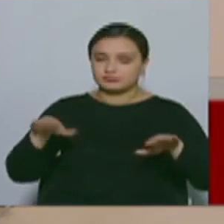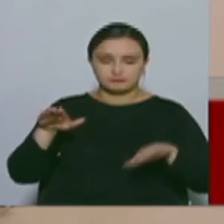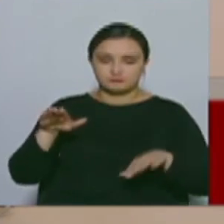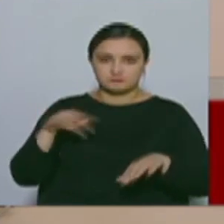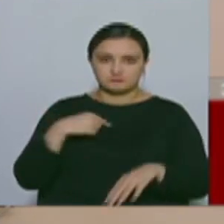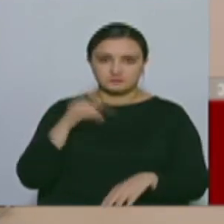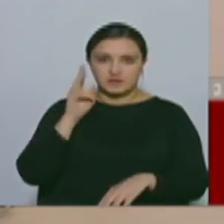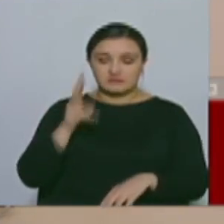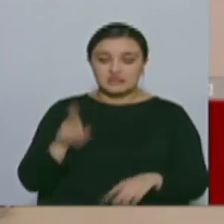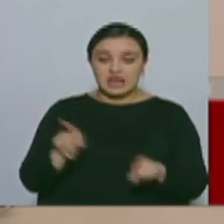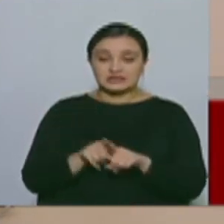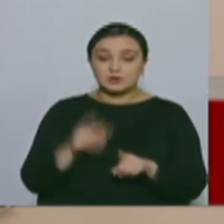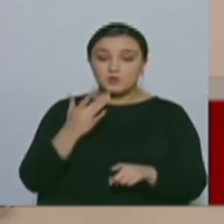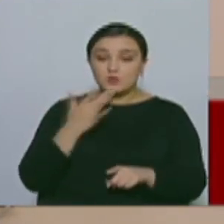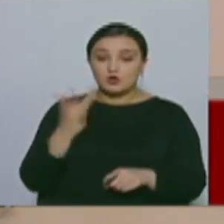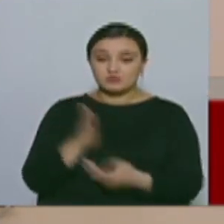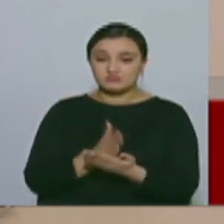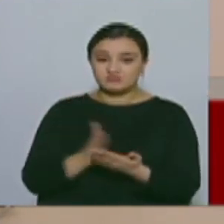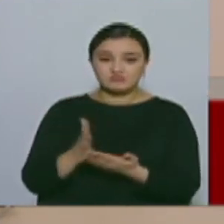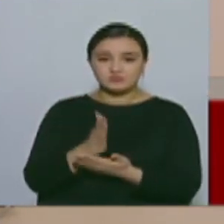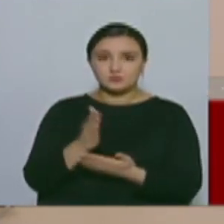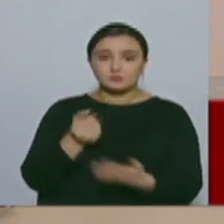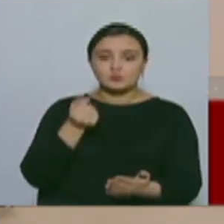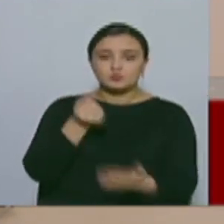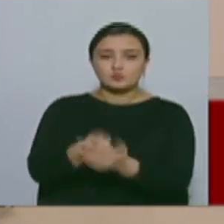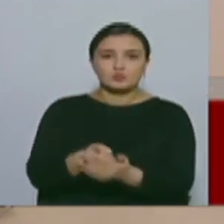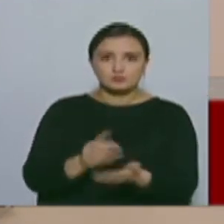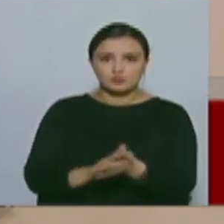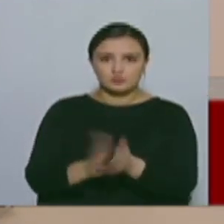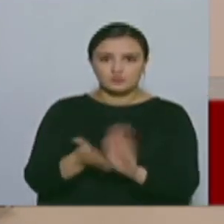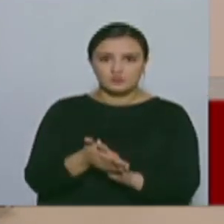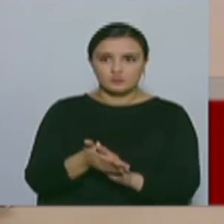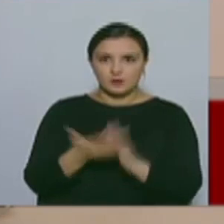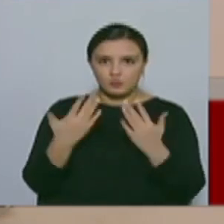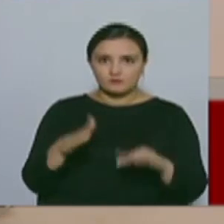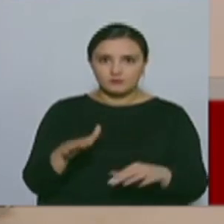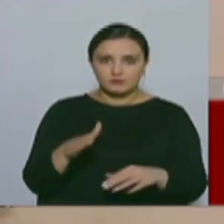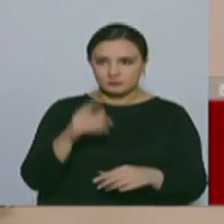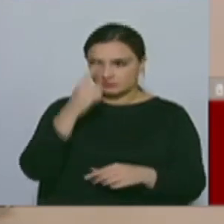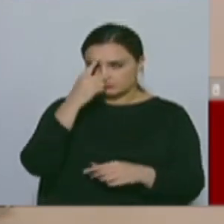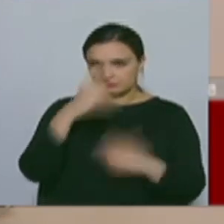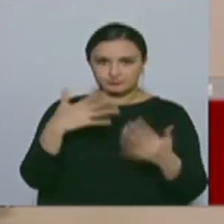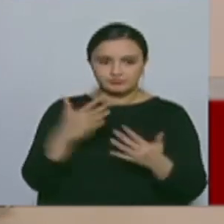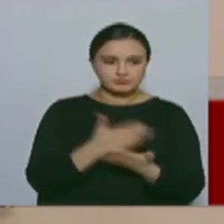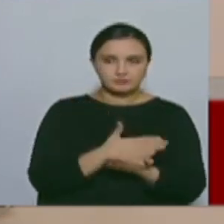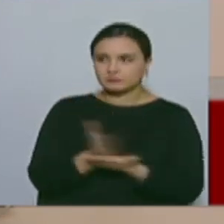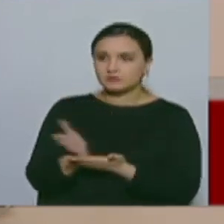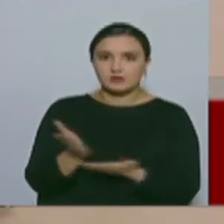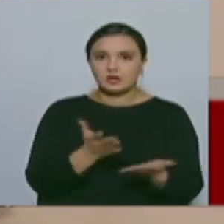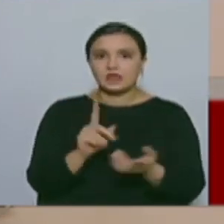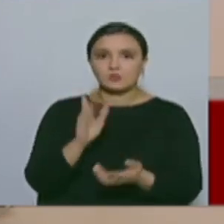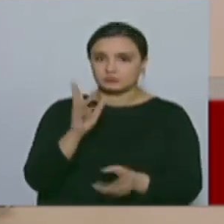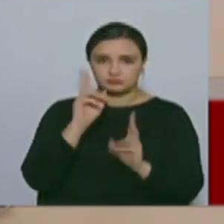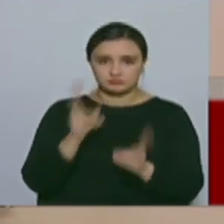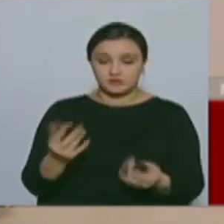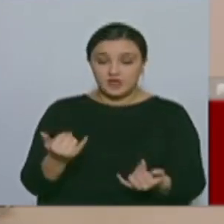ზუსტად აი ასეთი პოლიტიკის წარმოებით მივდივართ ისეთ მდგომარეობამდე, როდესაც აღარ ვიცით ხოლმე მომავალში რა გველოდება და დღეს აი ზუსტად ეს